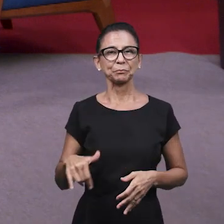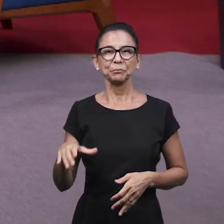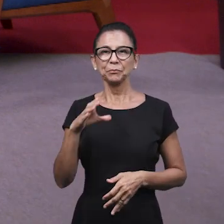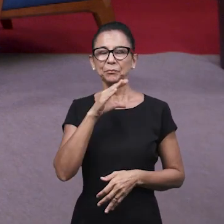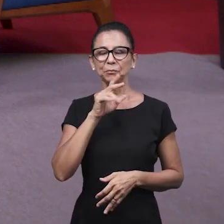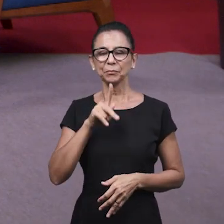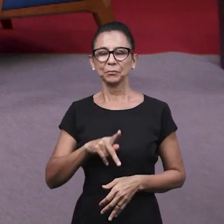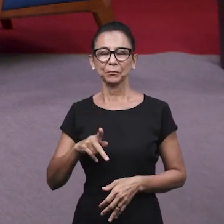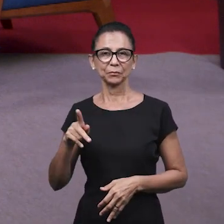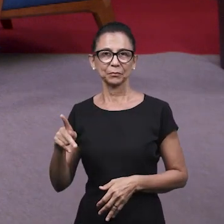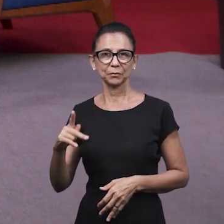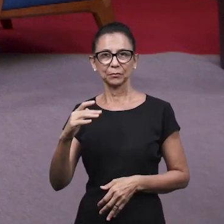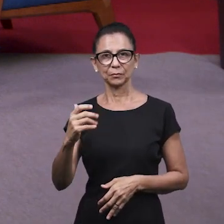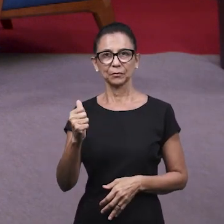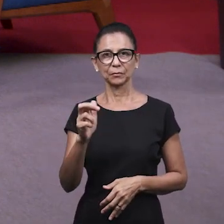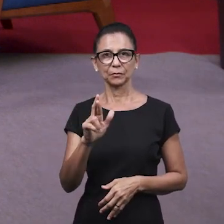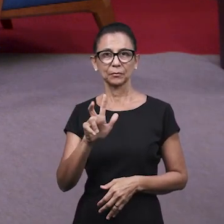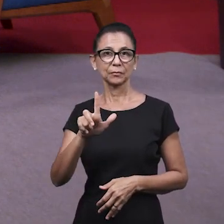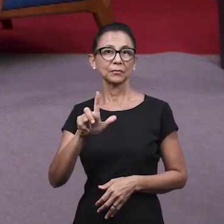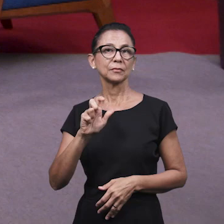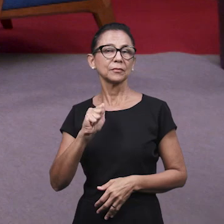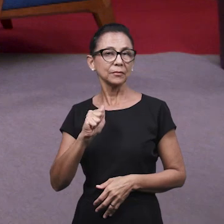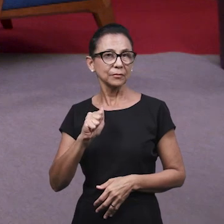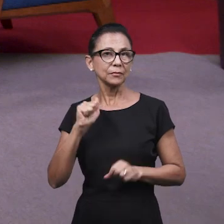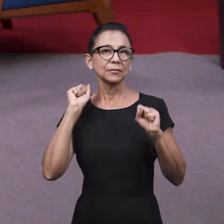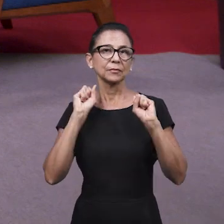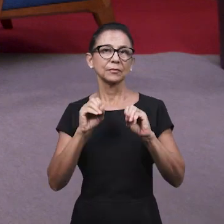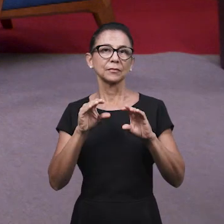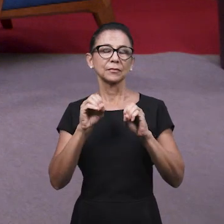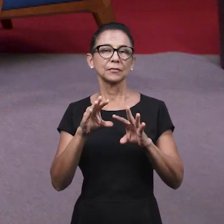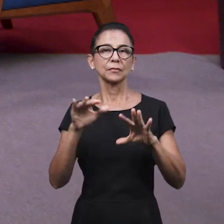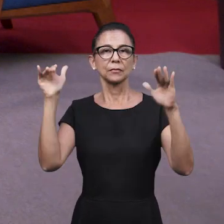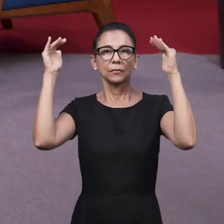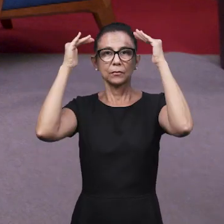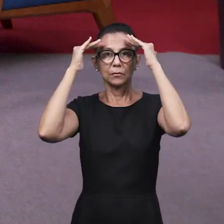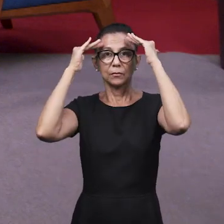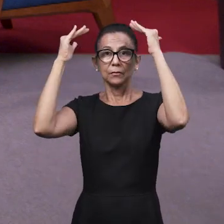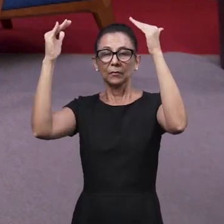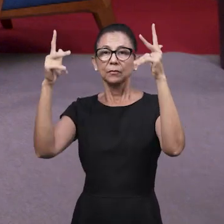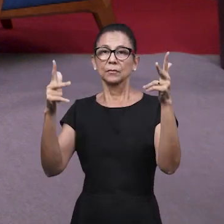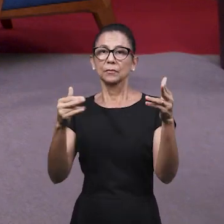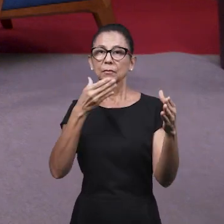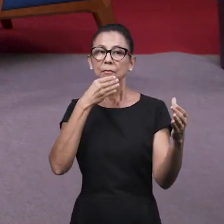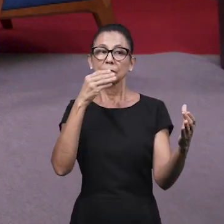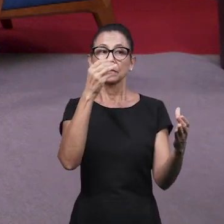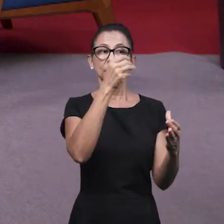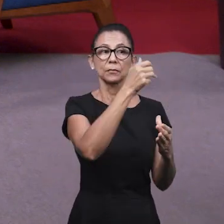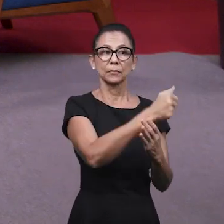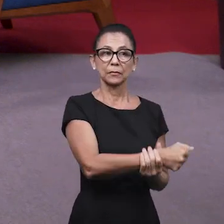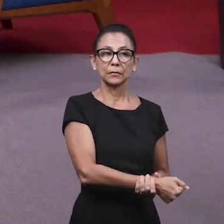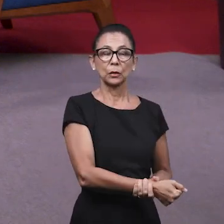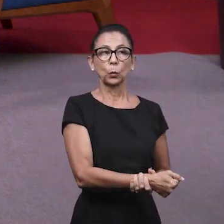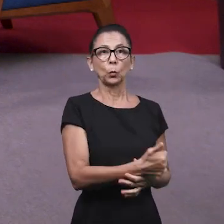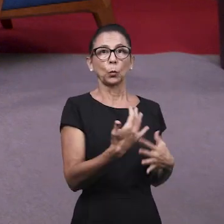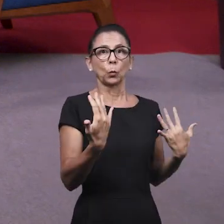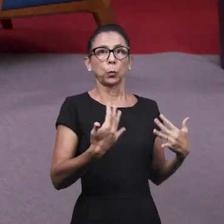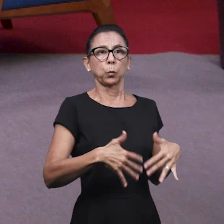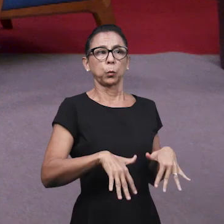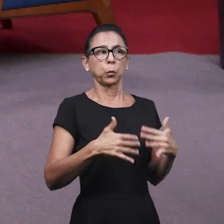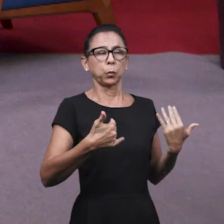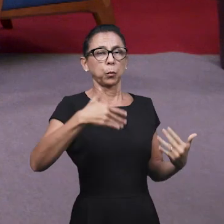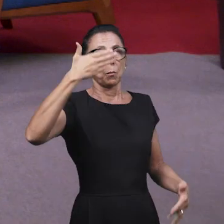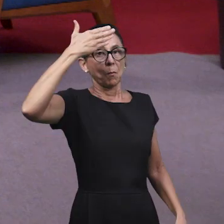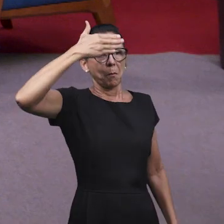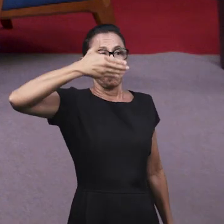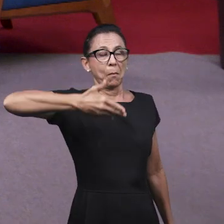adolescents, la professeure Carla Figueiredo va nous enseigner sur l'obéissance d'Abraham et dans la situation